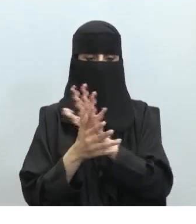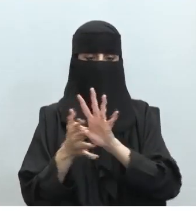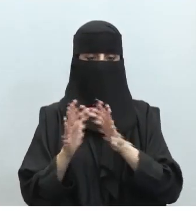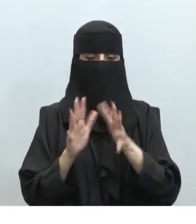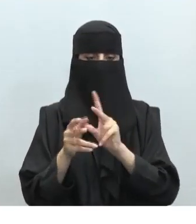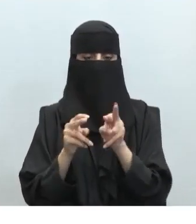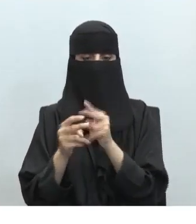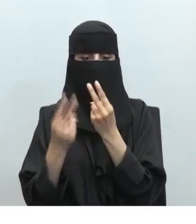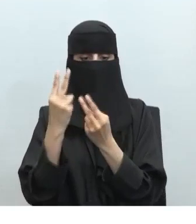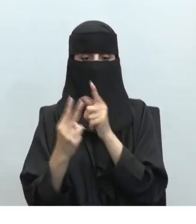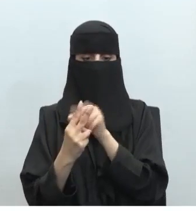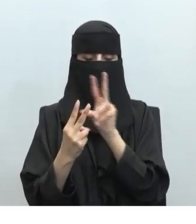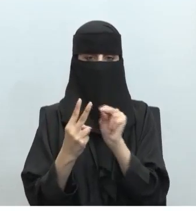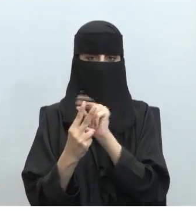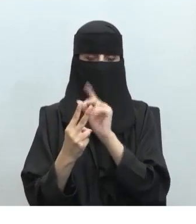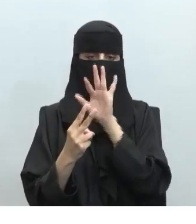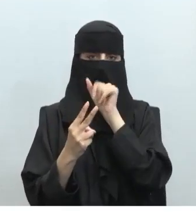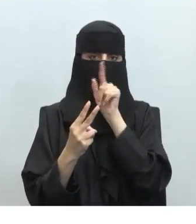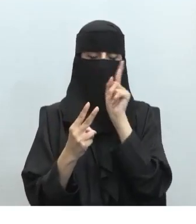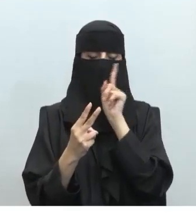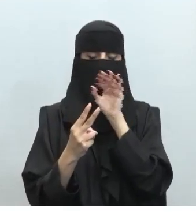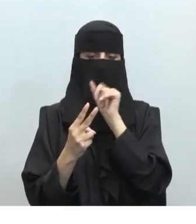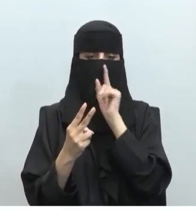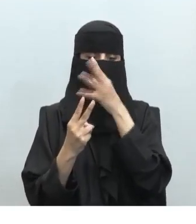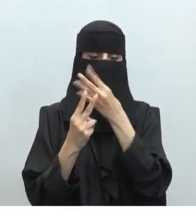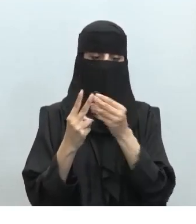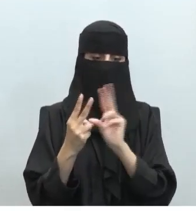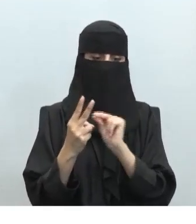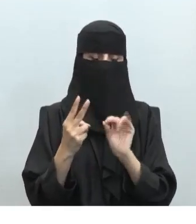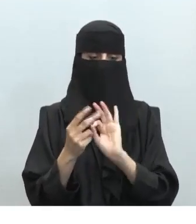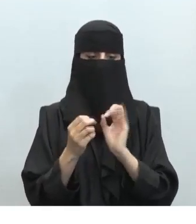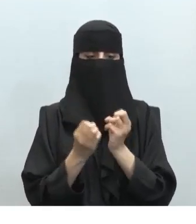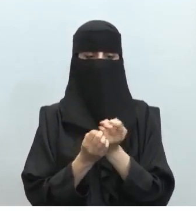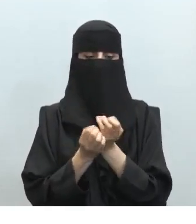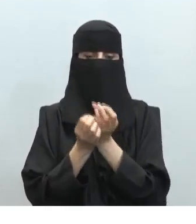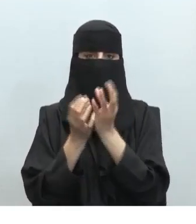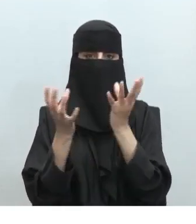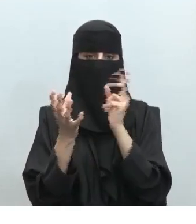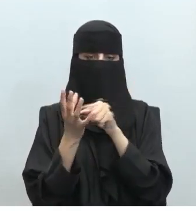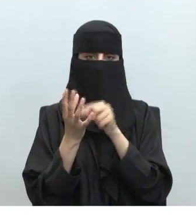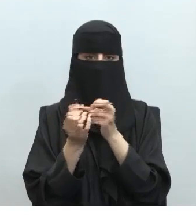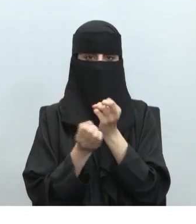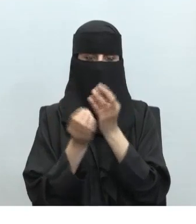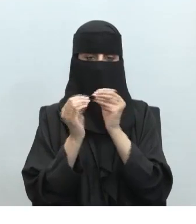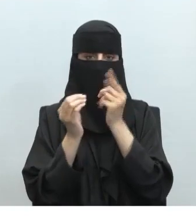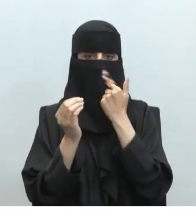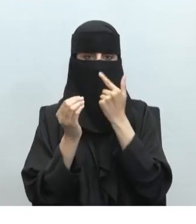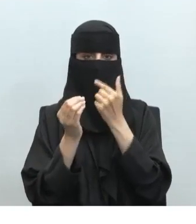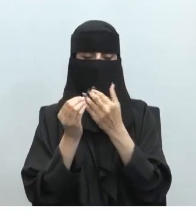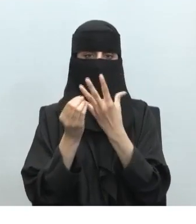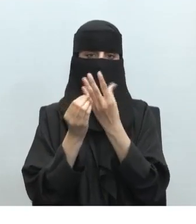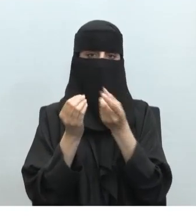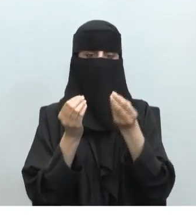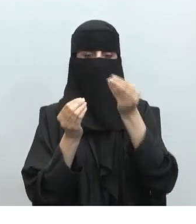المتماثلين في الجينات الخاصه بالابناء لعل من ابرز الامثله التي ابرزها نبات شب الليل هنا نشاهد زهره حمراء